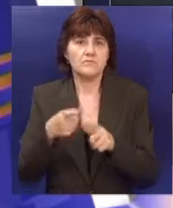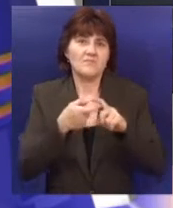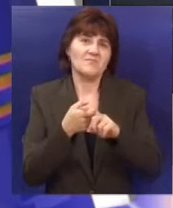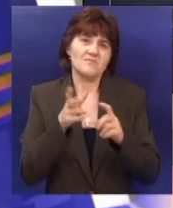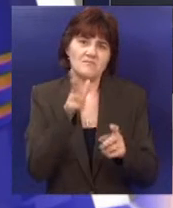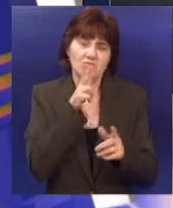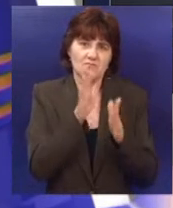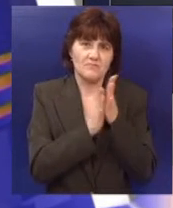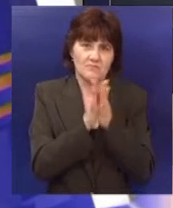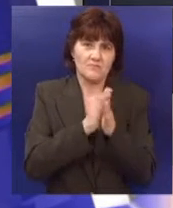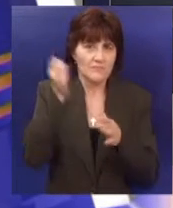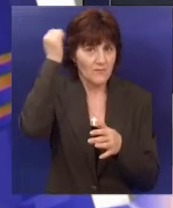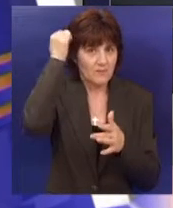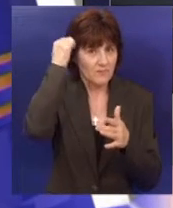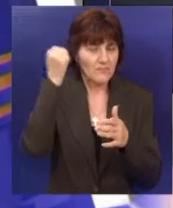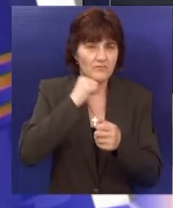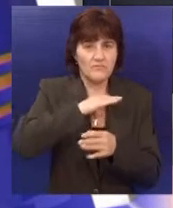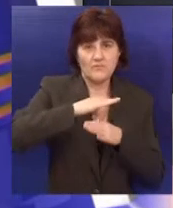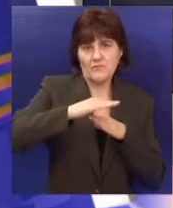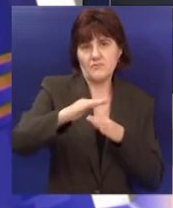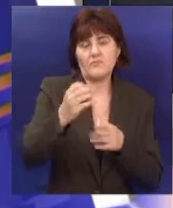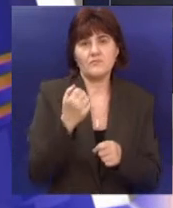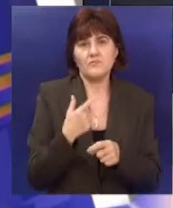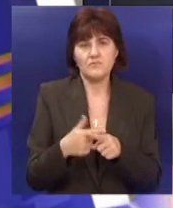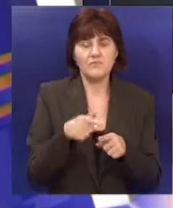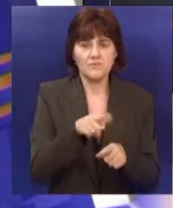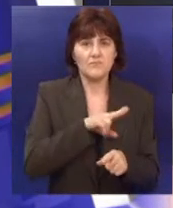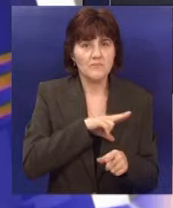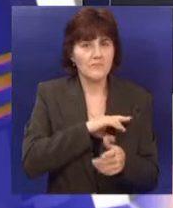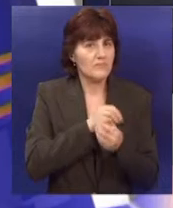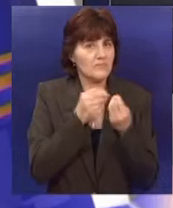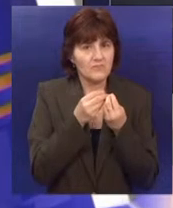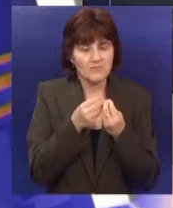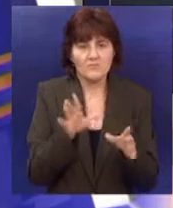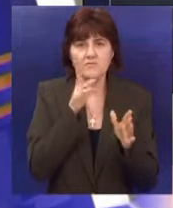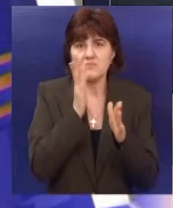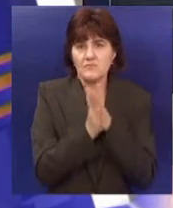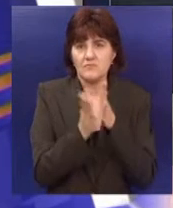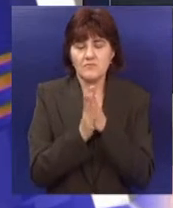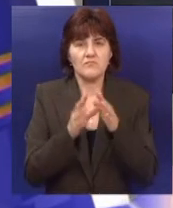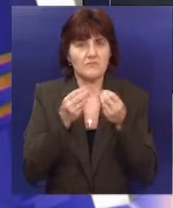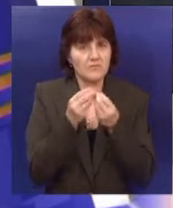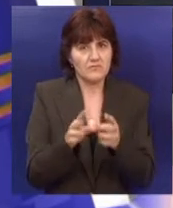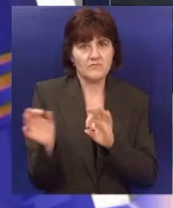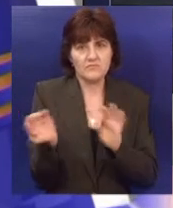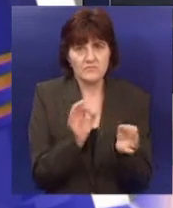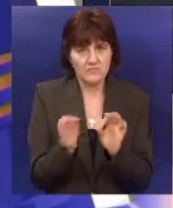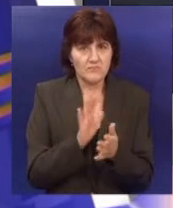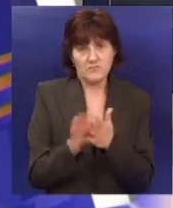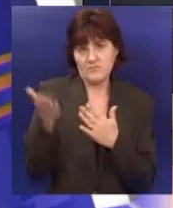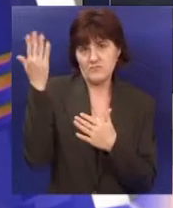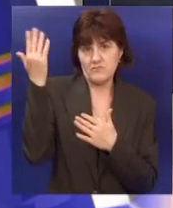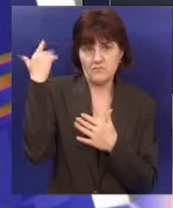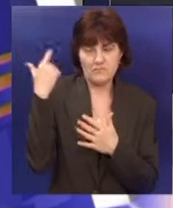vezi asfaltiranja njihove ulice. Prema njihovim rečima, ulice imaju kompletnu infrastrukturu, osim asfalta, kojim je obećan još